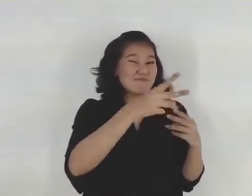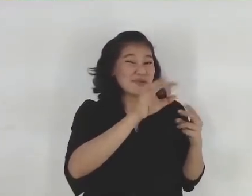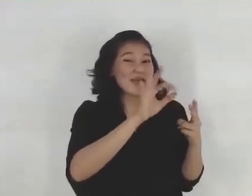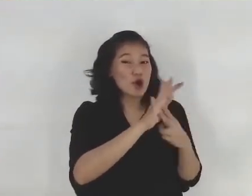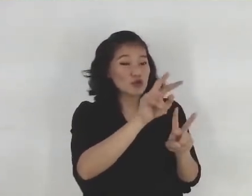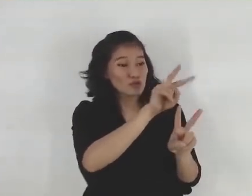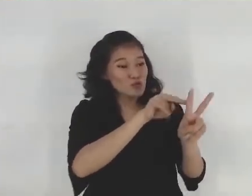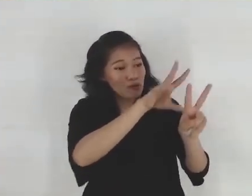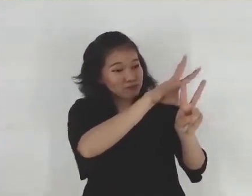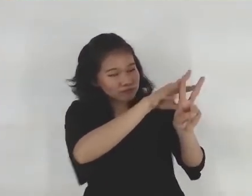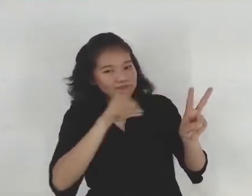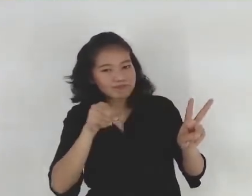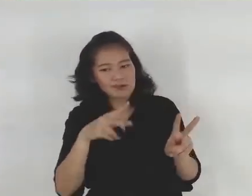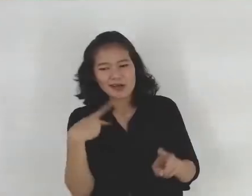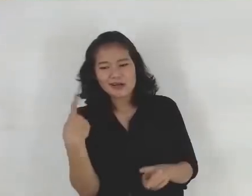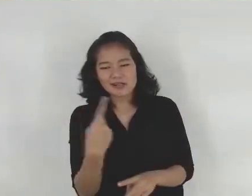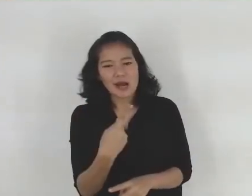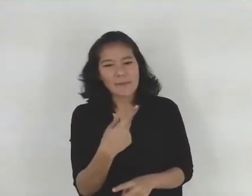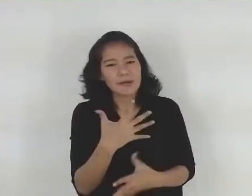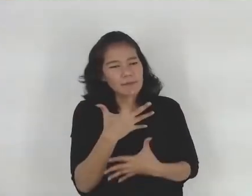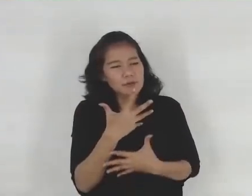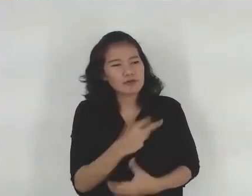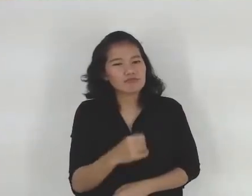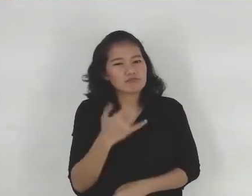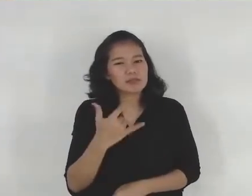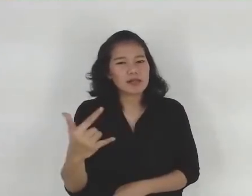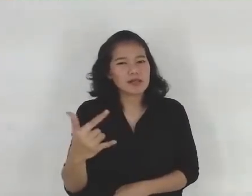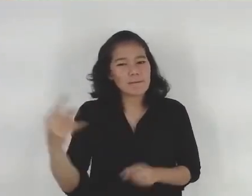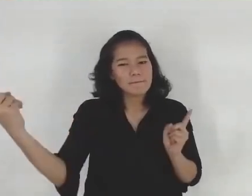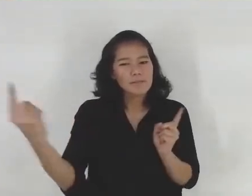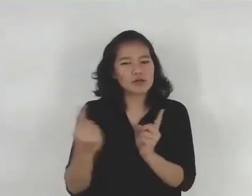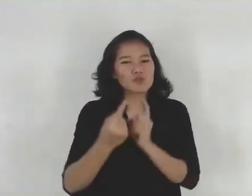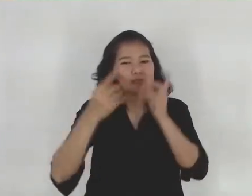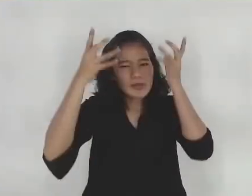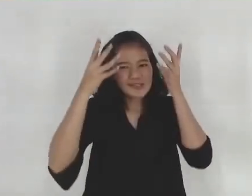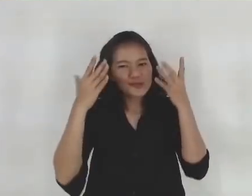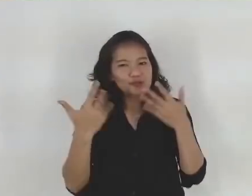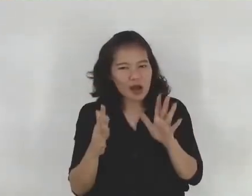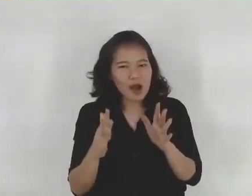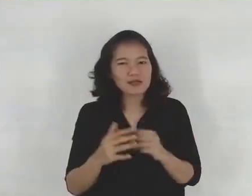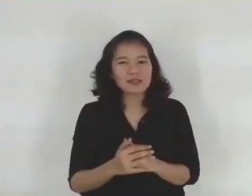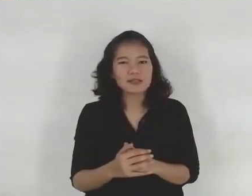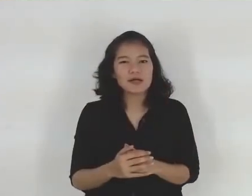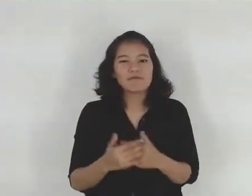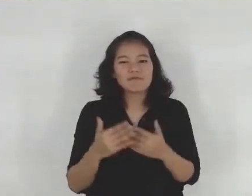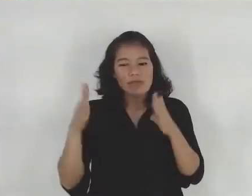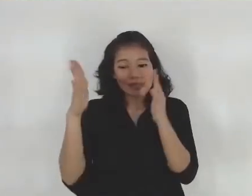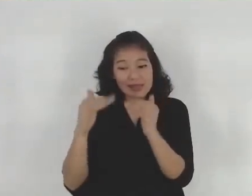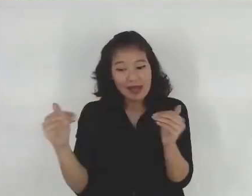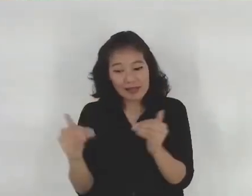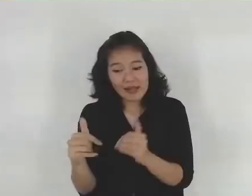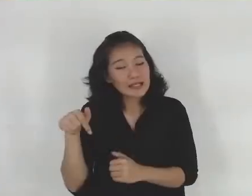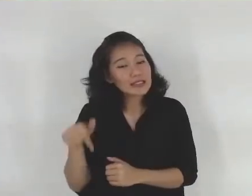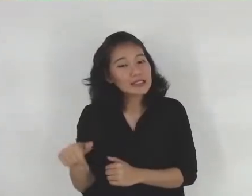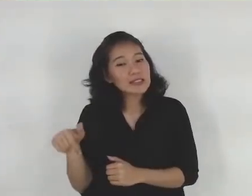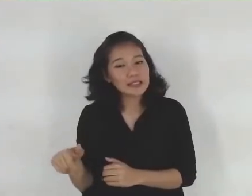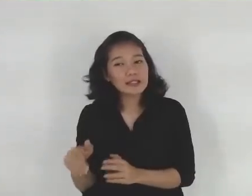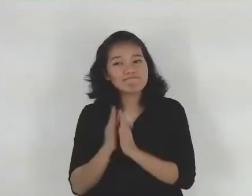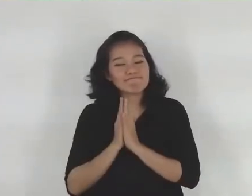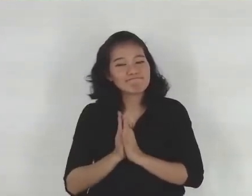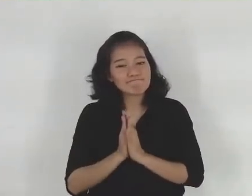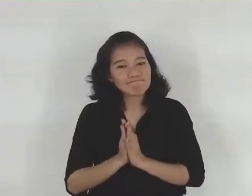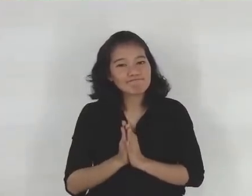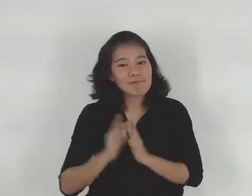mempunyai pengharapan setelah berjumpa dengan sang Messiah biarlah Natal ini ya Bapa Yang